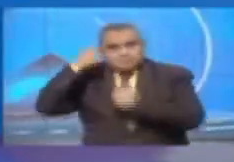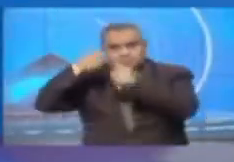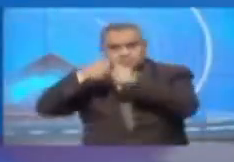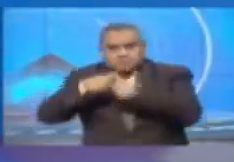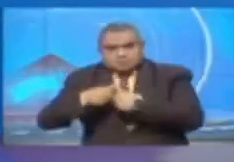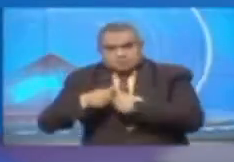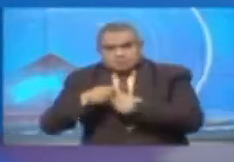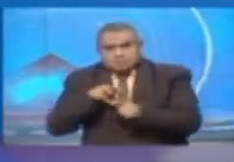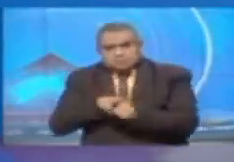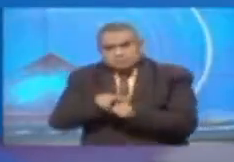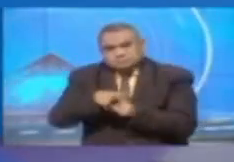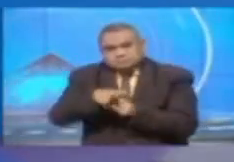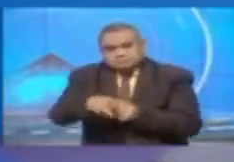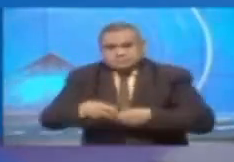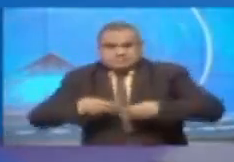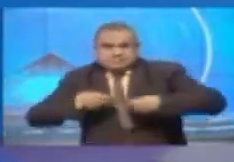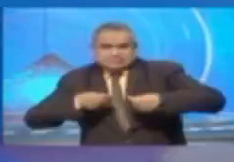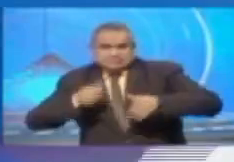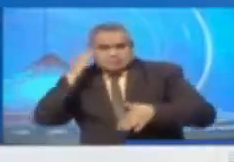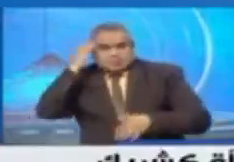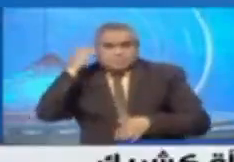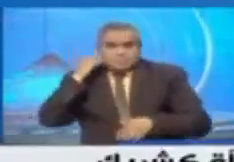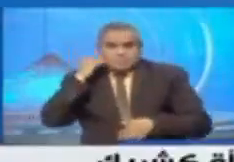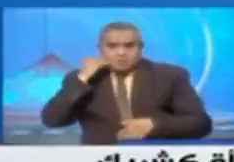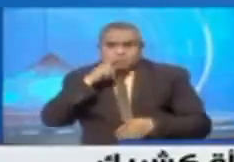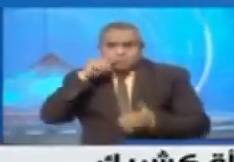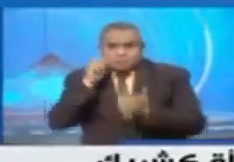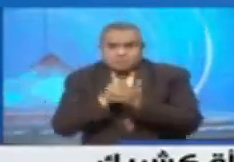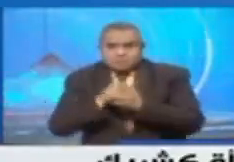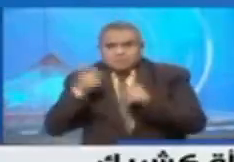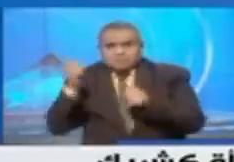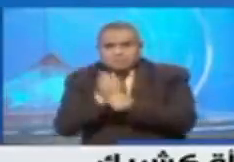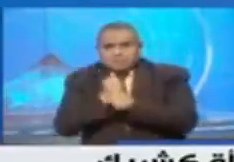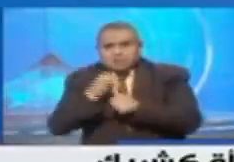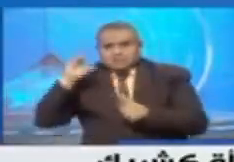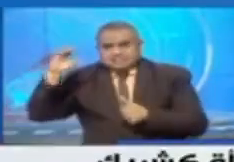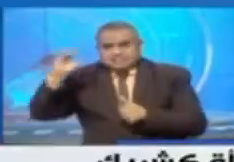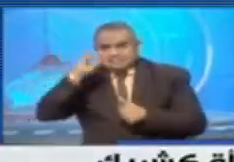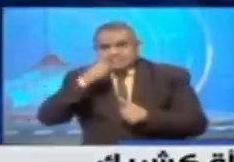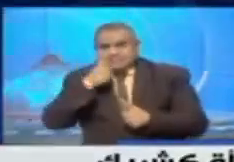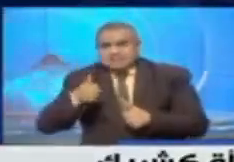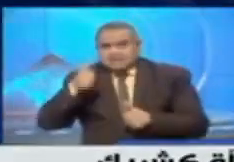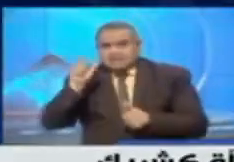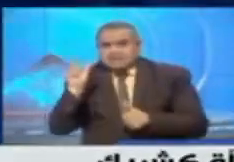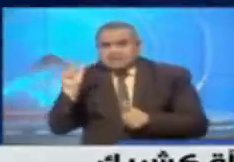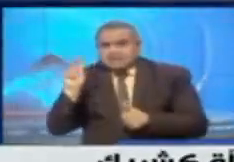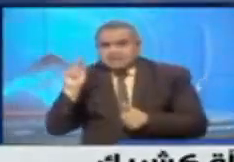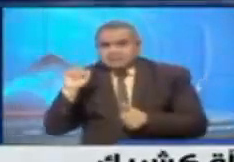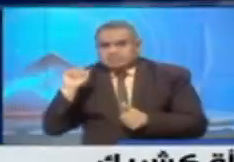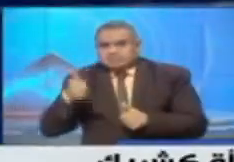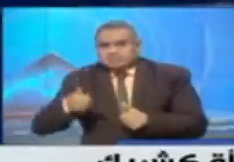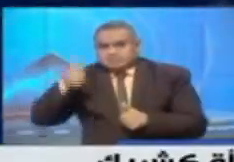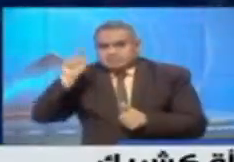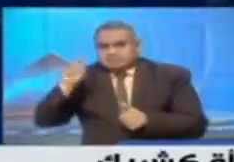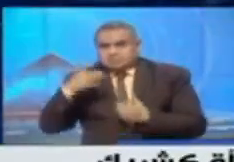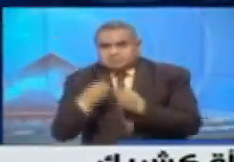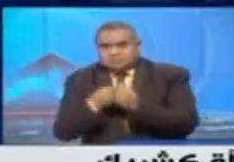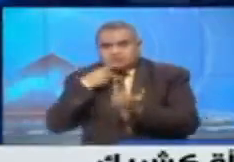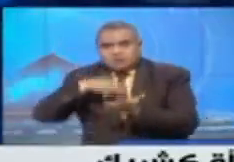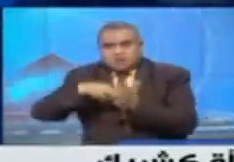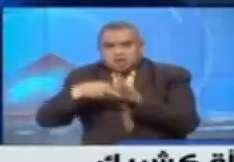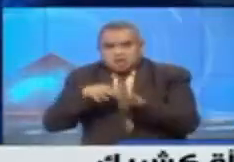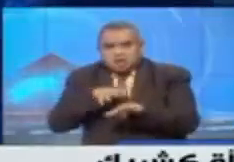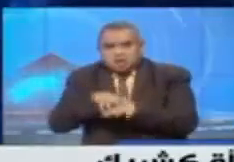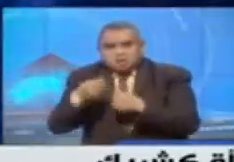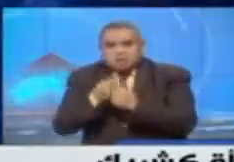بمناسبة يوم القضاء على العنف ضد المرأة، أكدت السيدة انتصار السيسي قرينة الرئيس عبد الفتاح السيسي المضية معا نحو